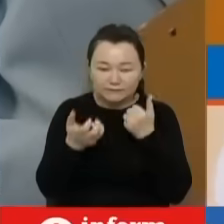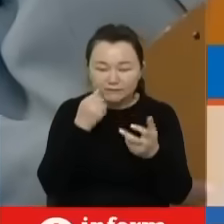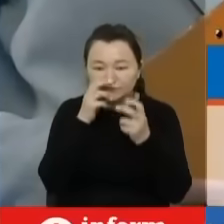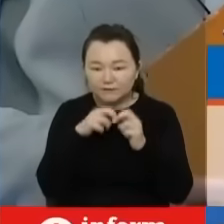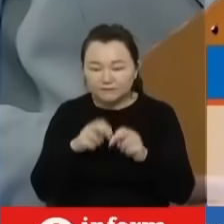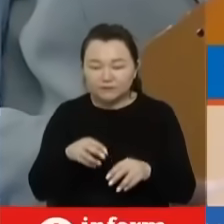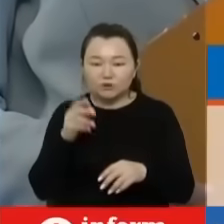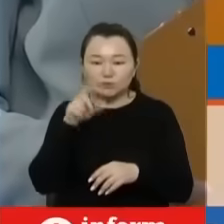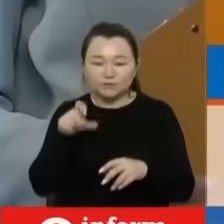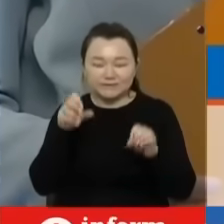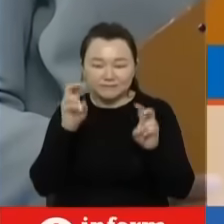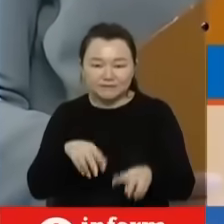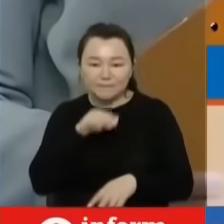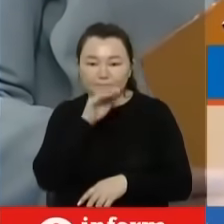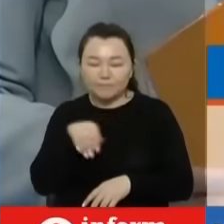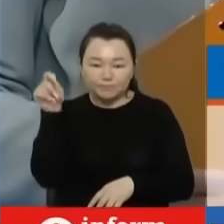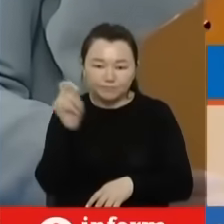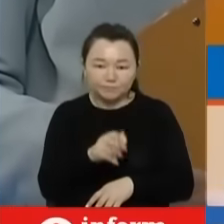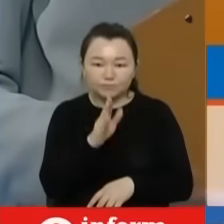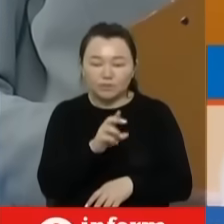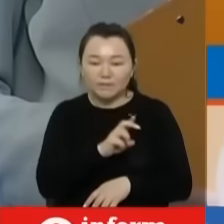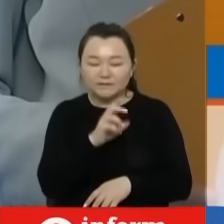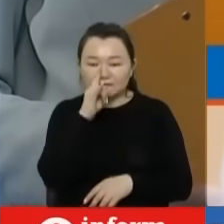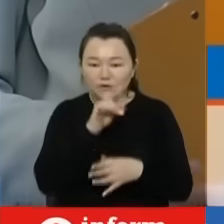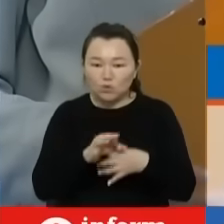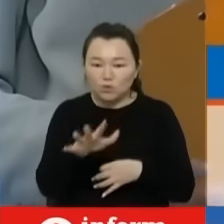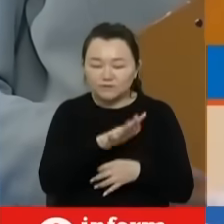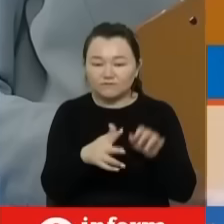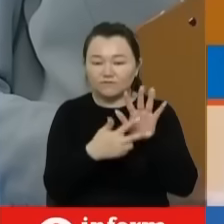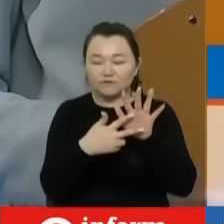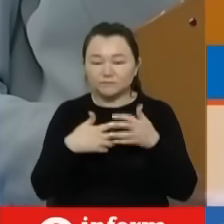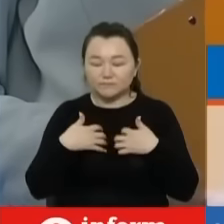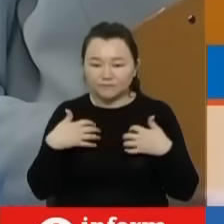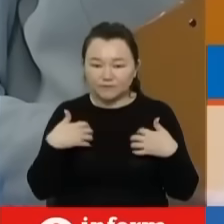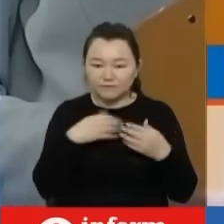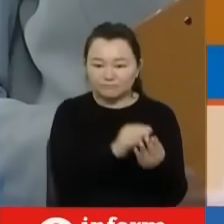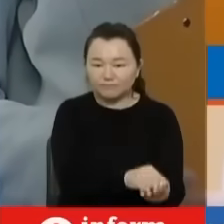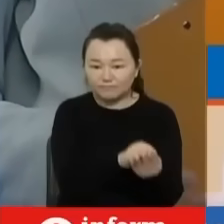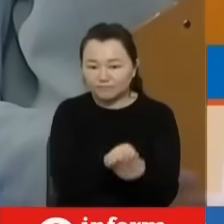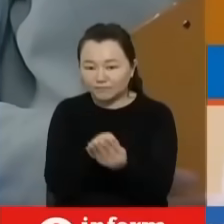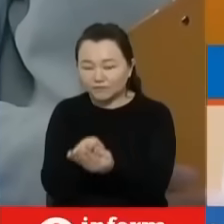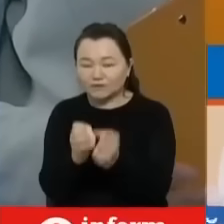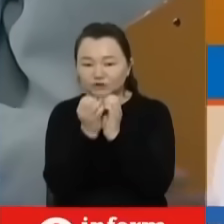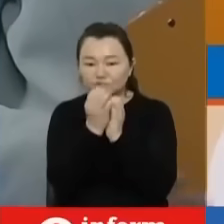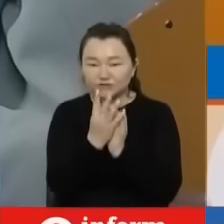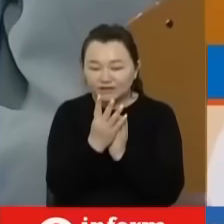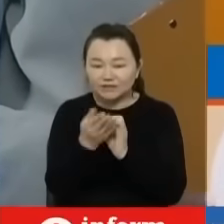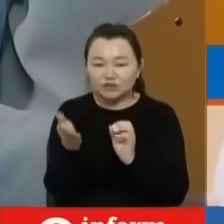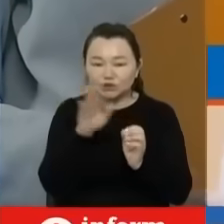өңірлерге бармақ. Айта кетейік, Батыс Қазақстан облысында 8 мал қорым мен 14 Сібір жарас қорымын су